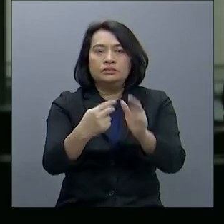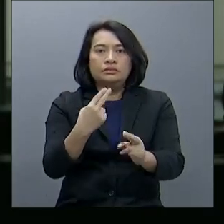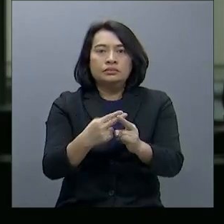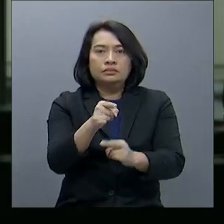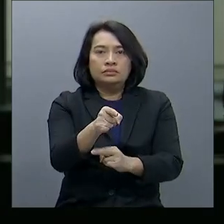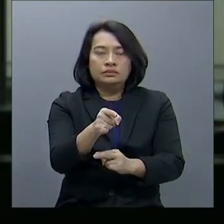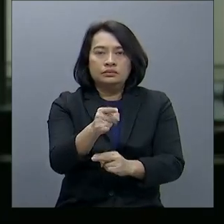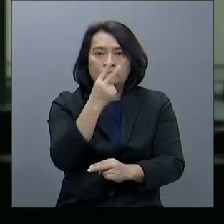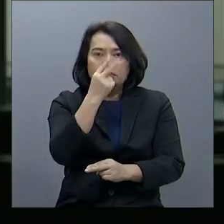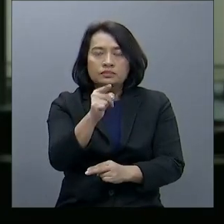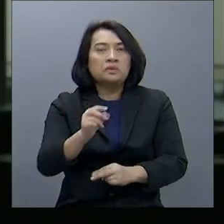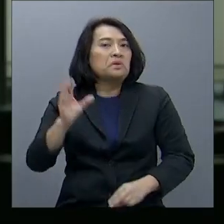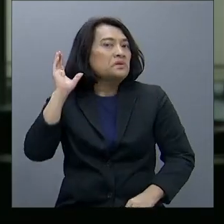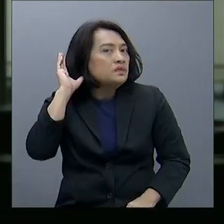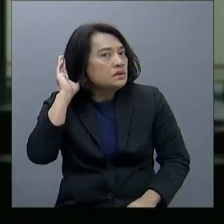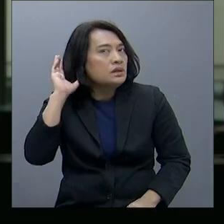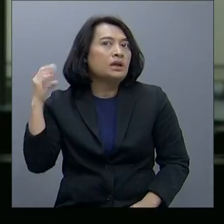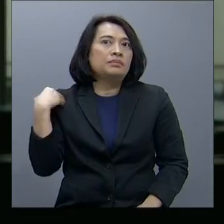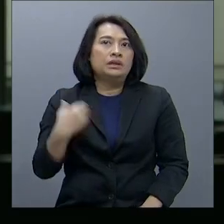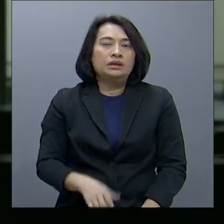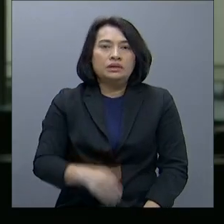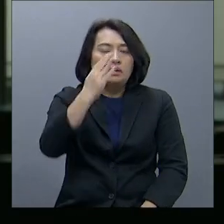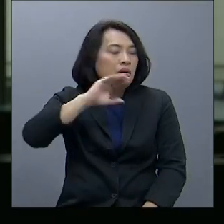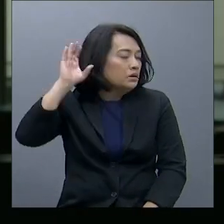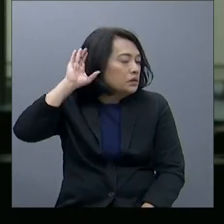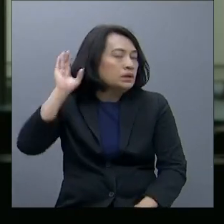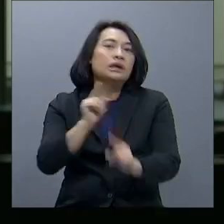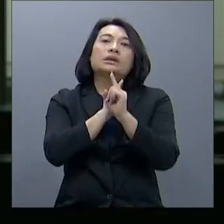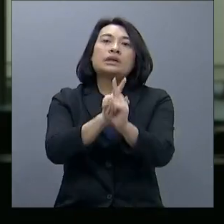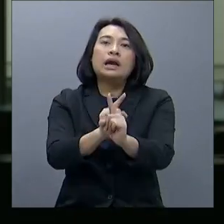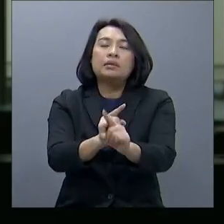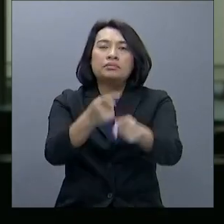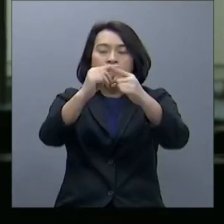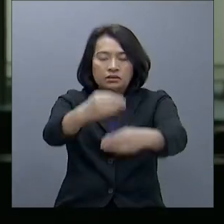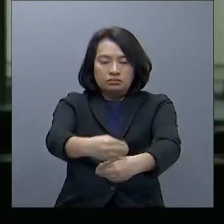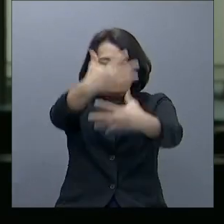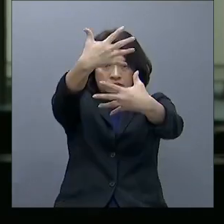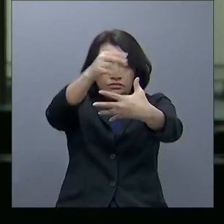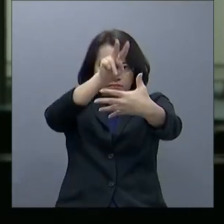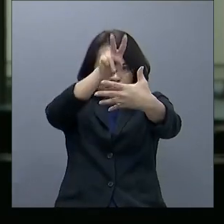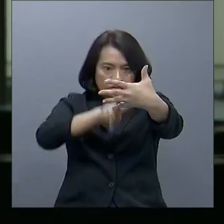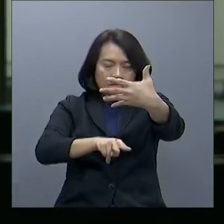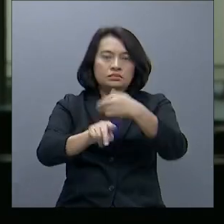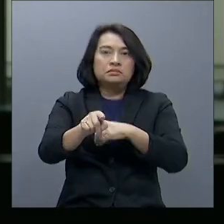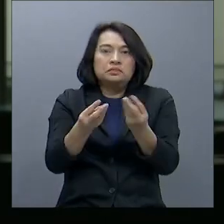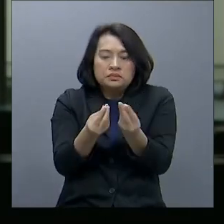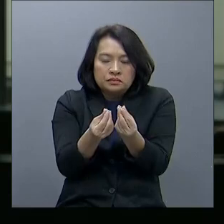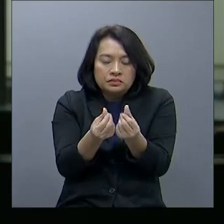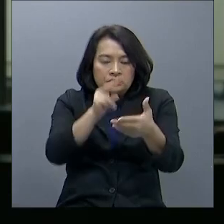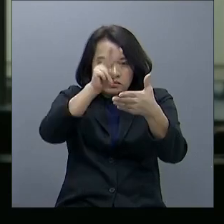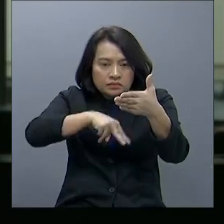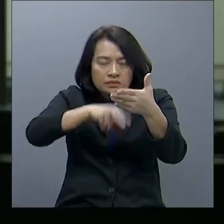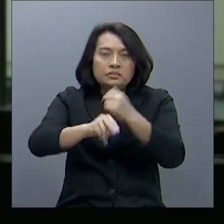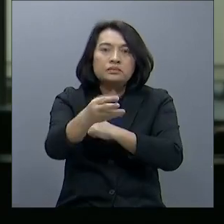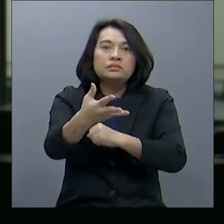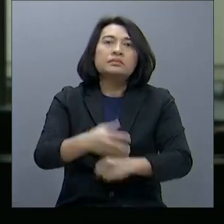อเพราะว่ามันเหมือนกันแต่เราไม่ได้ดูรายละเอียดข้างในให้ดีอะไรเงี้ย